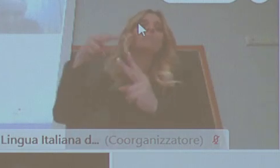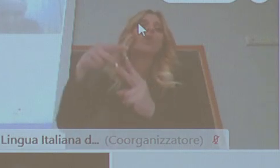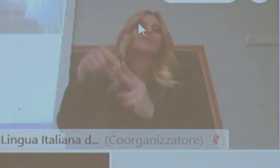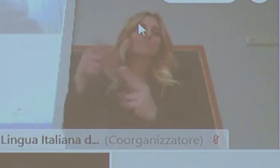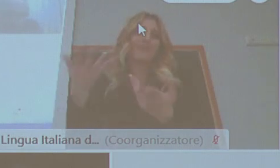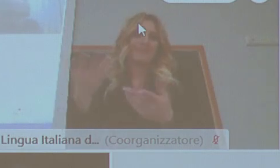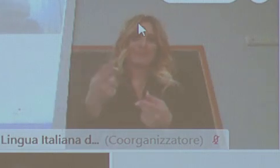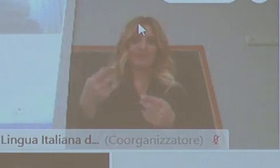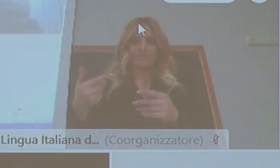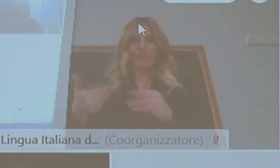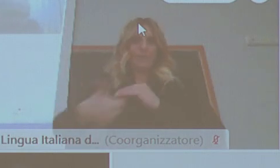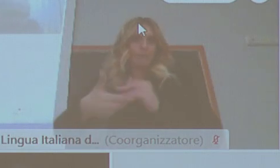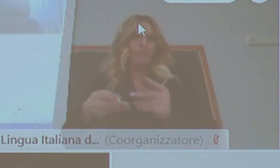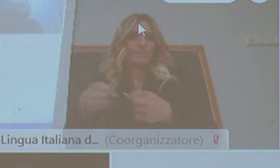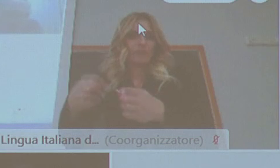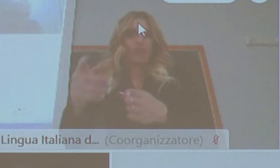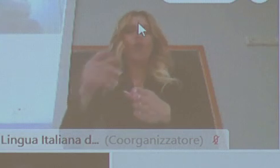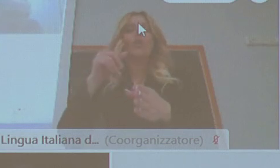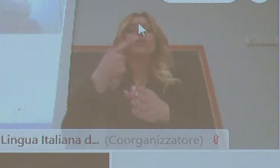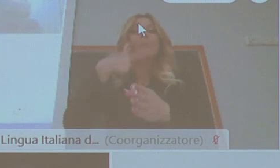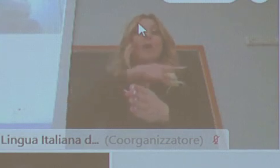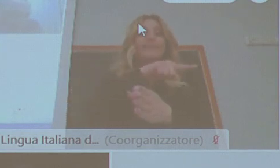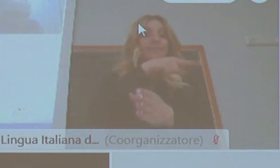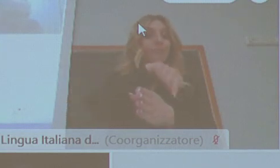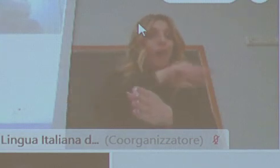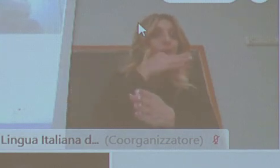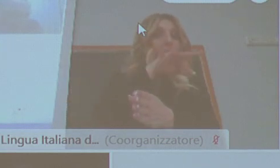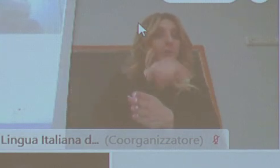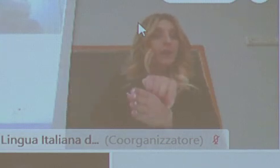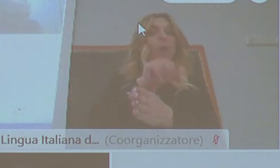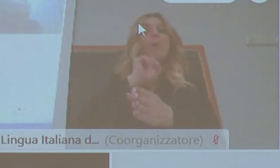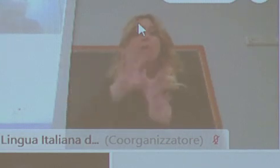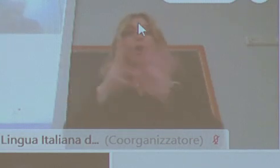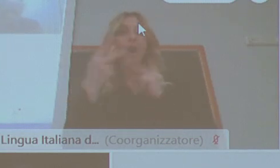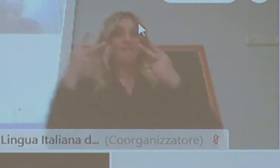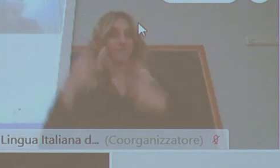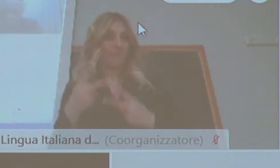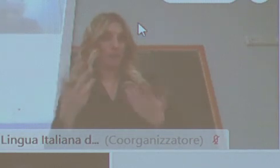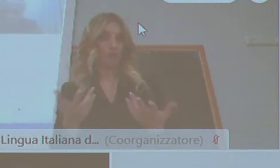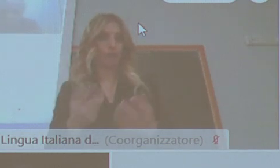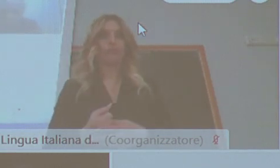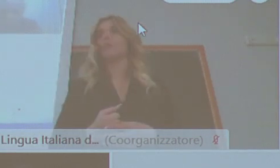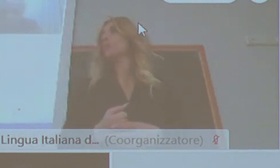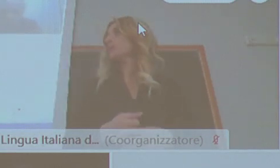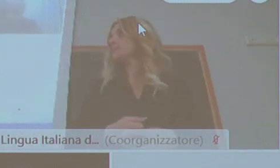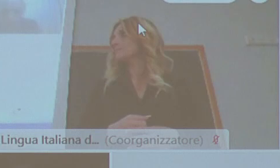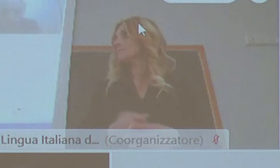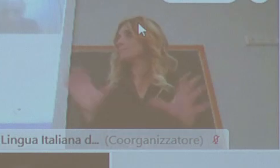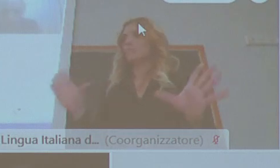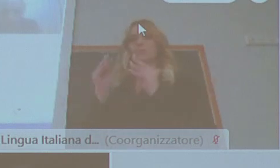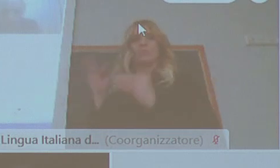nella quale questo che abbiamo descritto possa essere, tutto lo scenario che abbiamo descritto possa essere realizzato. Comincia il professor Mandanisci?